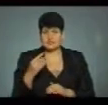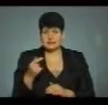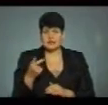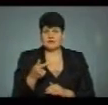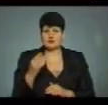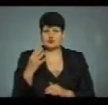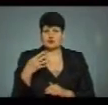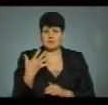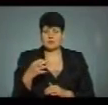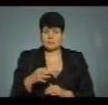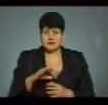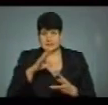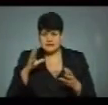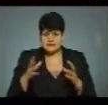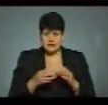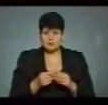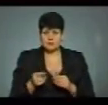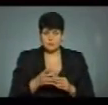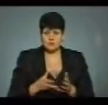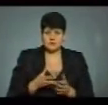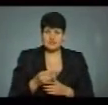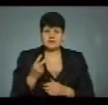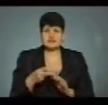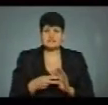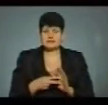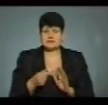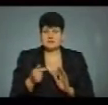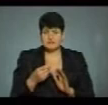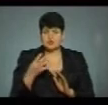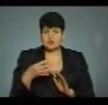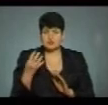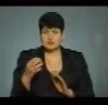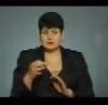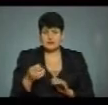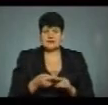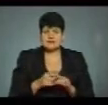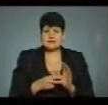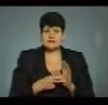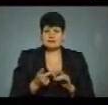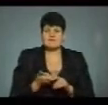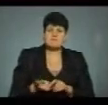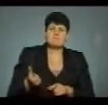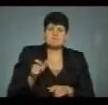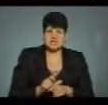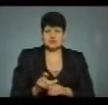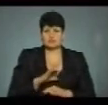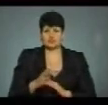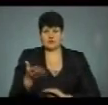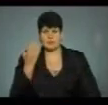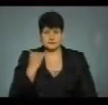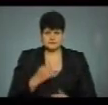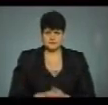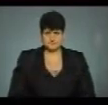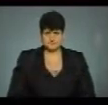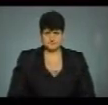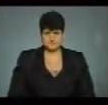45 копійок. Загалом тернополяни платитимуть 27 гривень 34 копійки за куб. Це на 7 гривень більше, ніж було до цього. Більше про це Любов